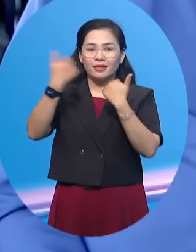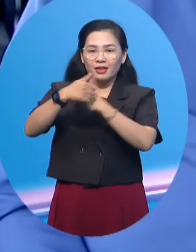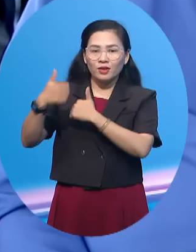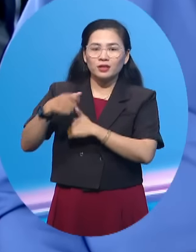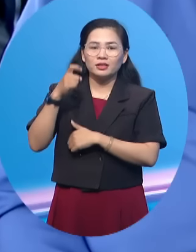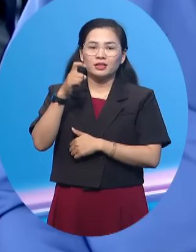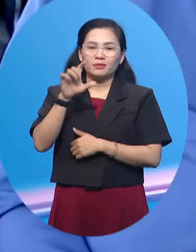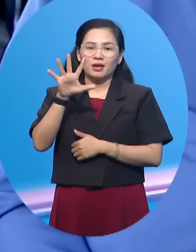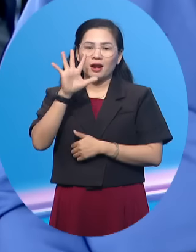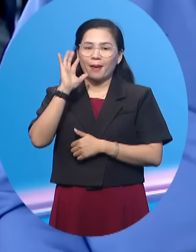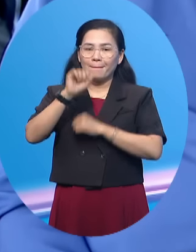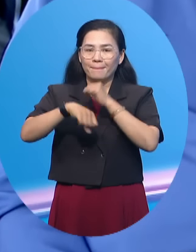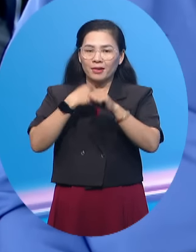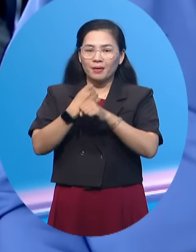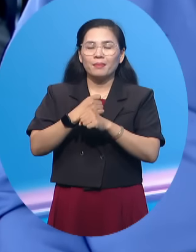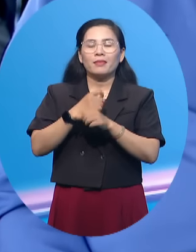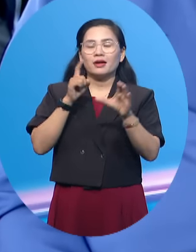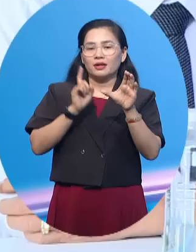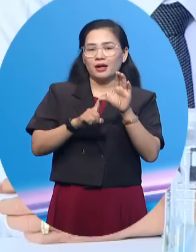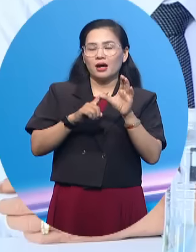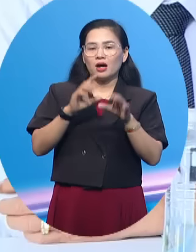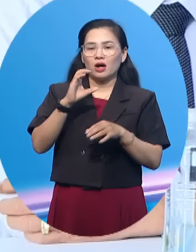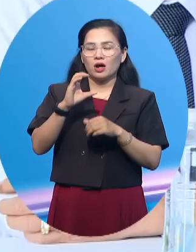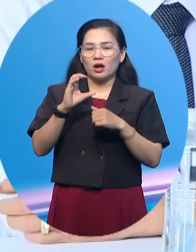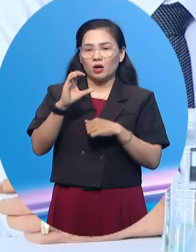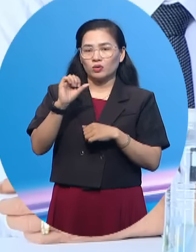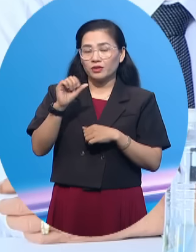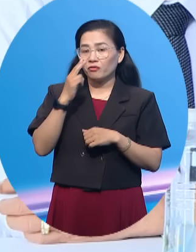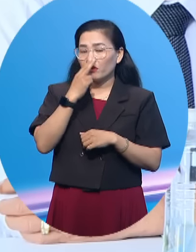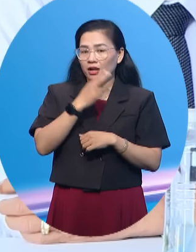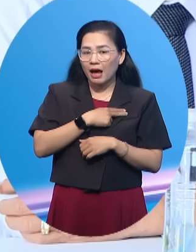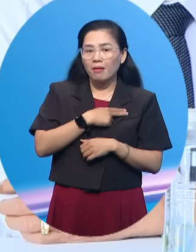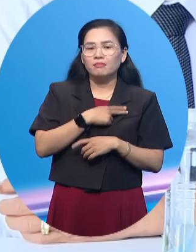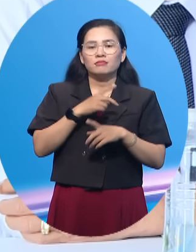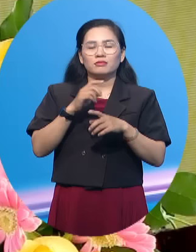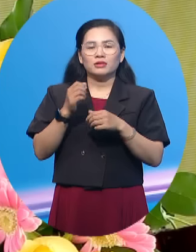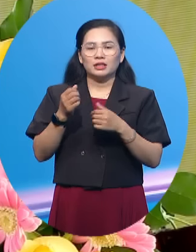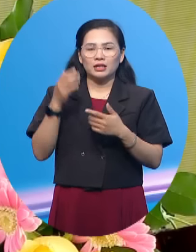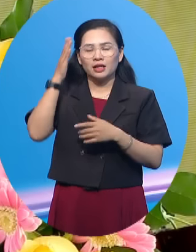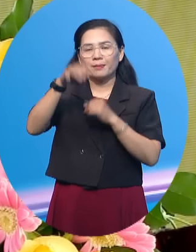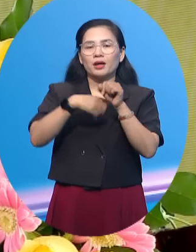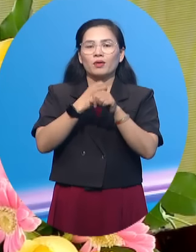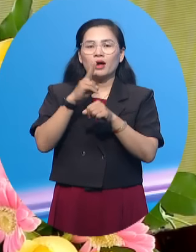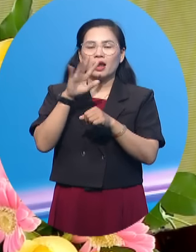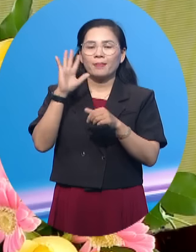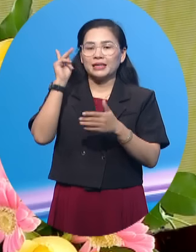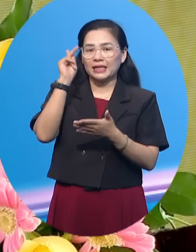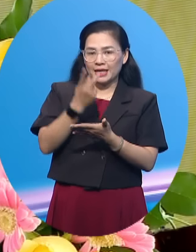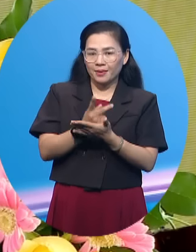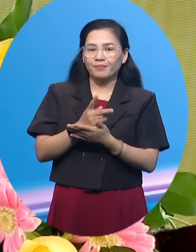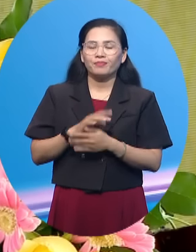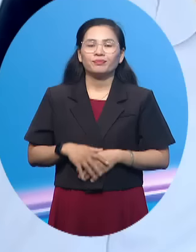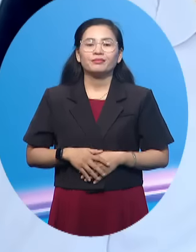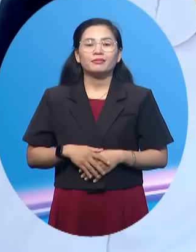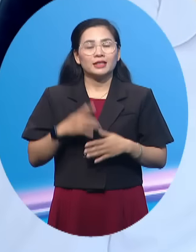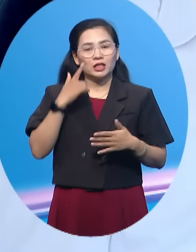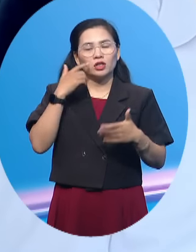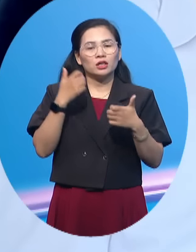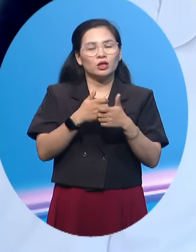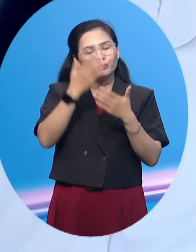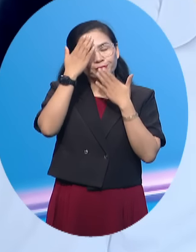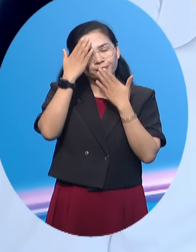năm ngày thành lập Đảng Cộng sản Việt Nam, 50 năm ngày giải phóng miền Nam thống nhất đất nước vào năm 2025. Dịp này, thành phố Thủ Đức đã tri